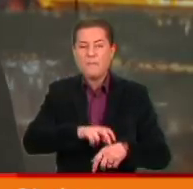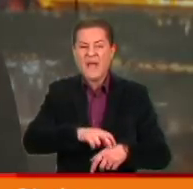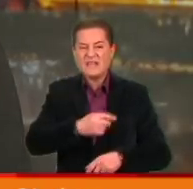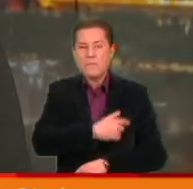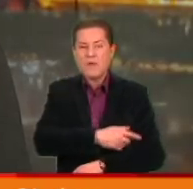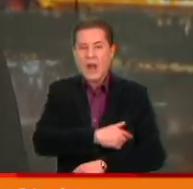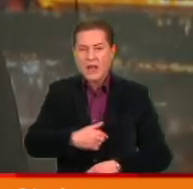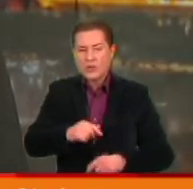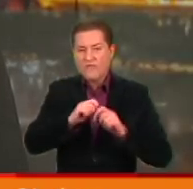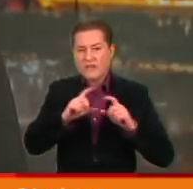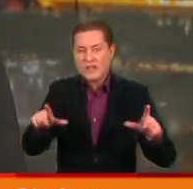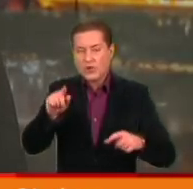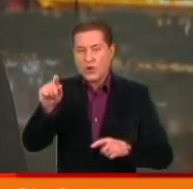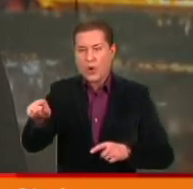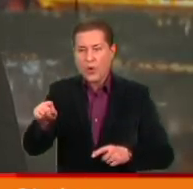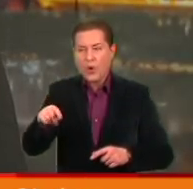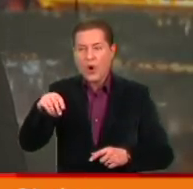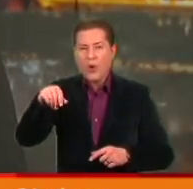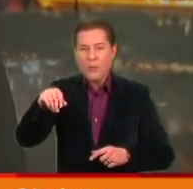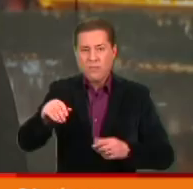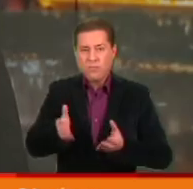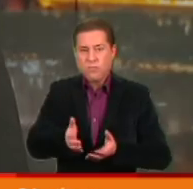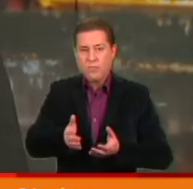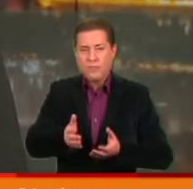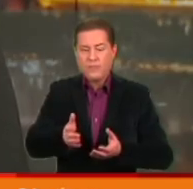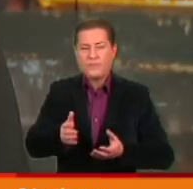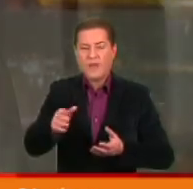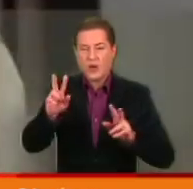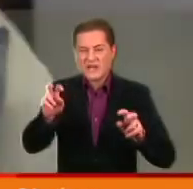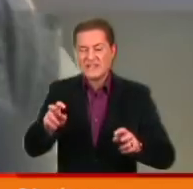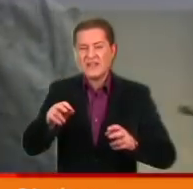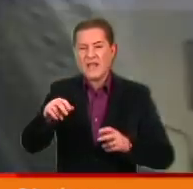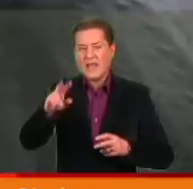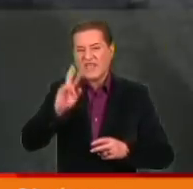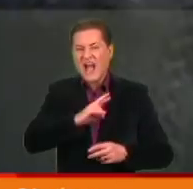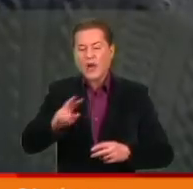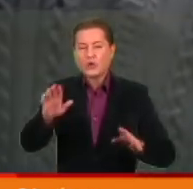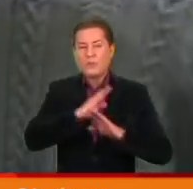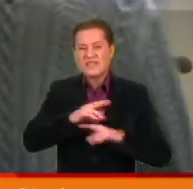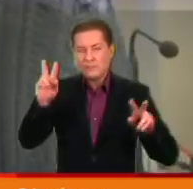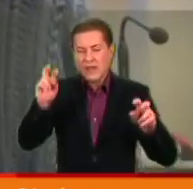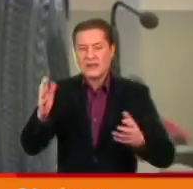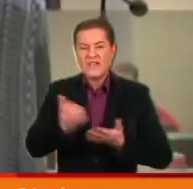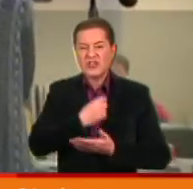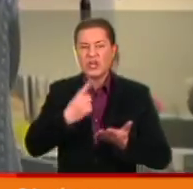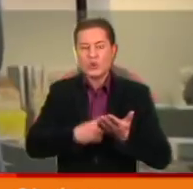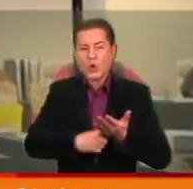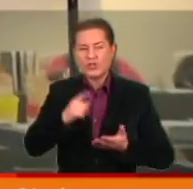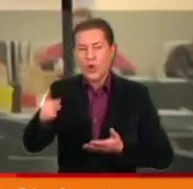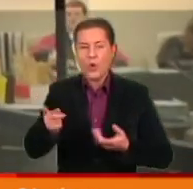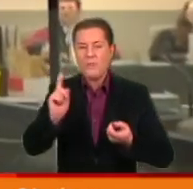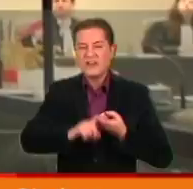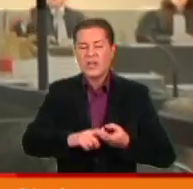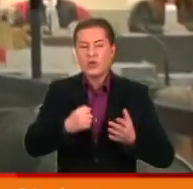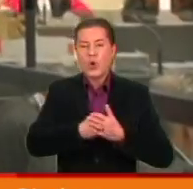клініці. Іво Попе в пресі охрестили «діаконом смерті». Наразі поліцейські знайшли беззаперечні докази його причетності до